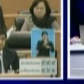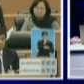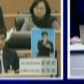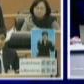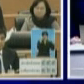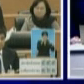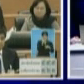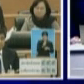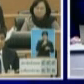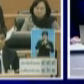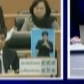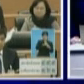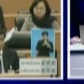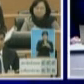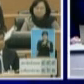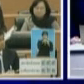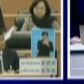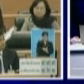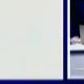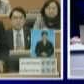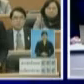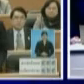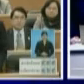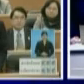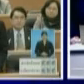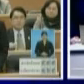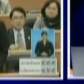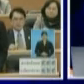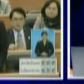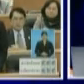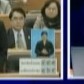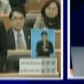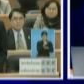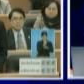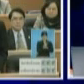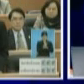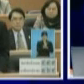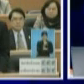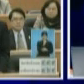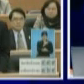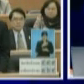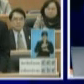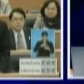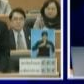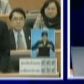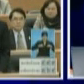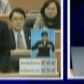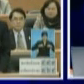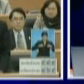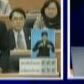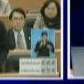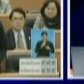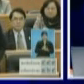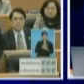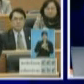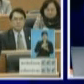มาเนี่ยเป็นสิ่งที่เราท่านต้องภาคภูมิใจเพราะอะไรรู้ไหม เธอต่อสู้กับความถูกต้อง